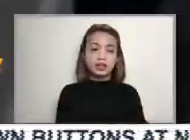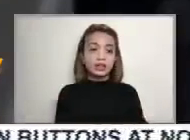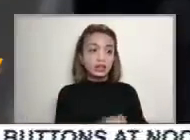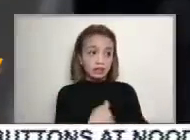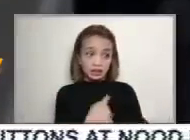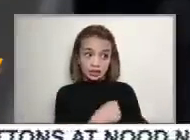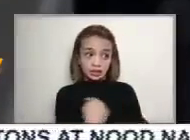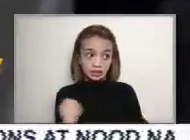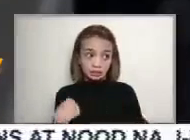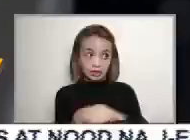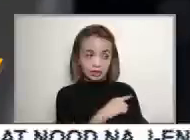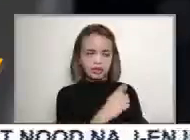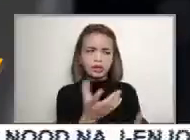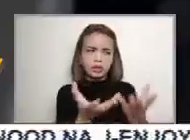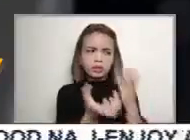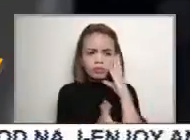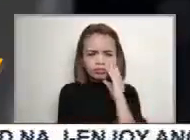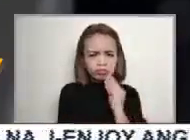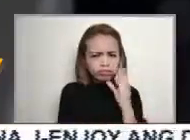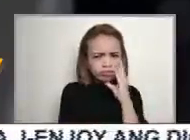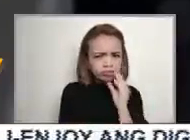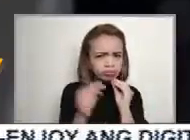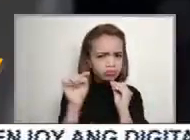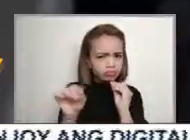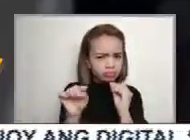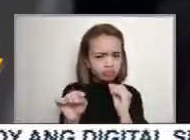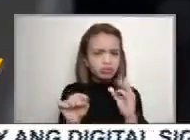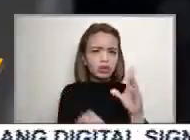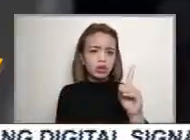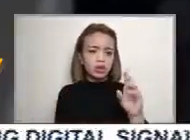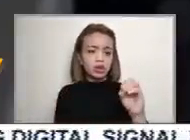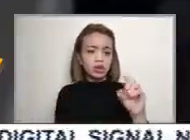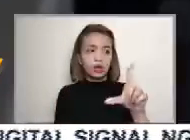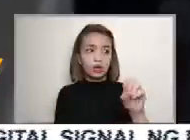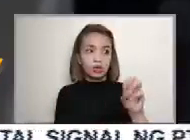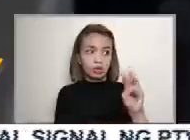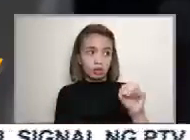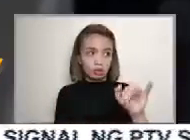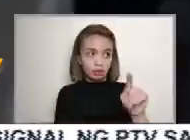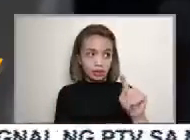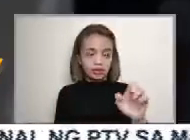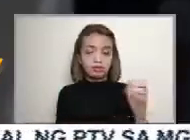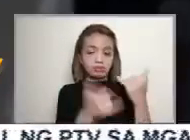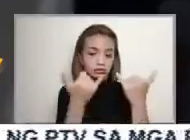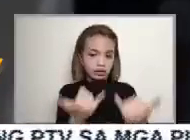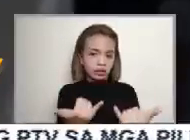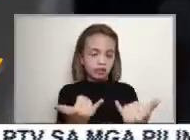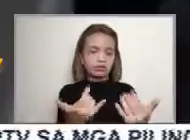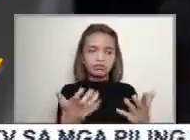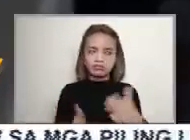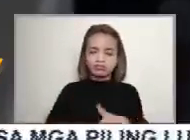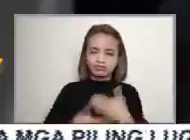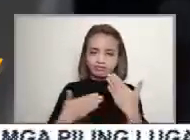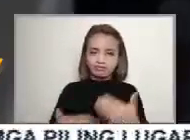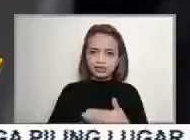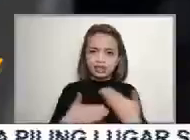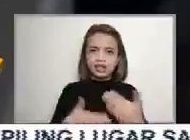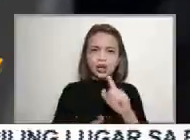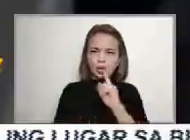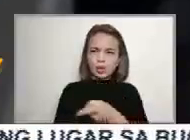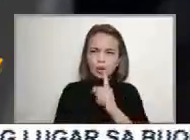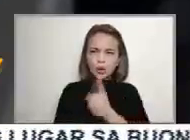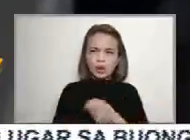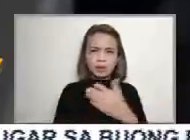peso at 90 centavos hanggang 2 pesos ang kada litro ng gasolina. 1 peso at 40 hanggang